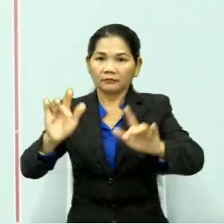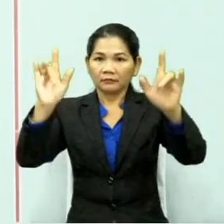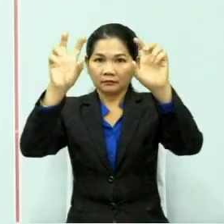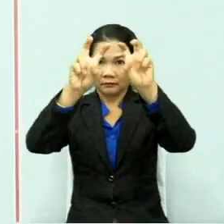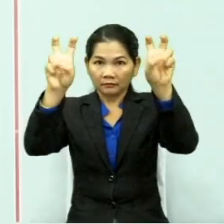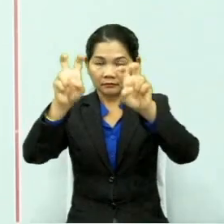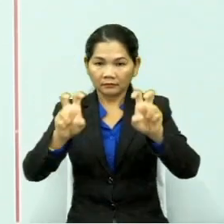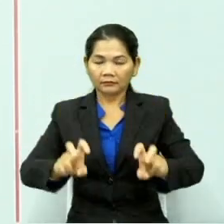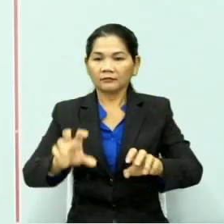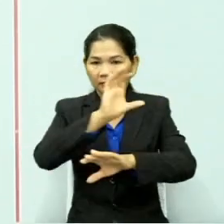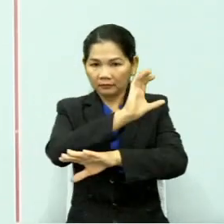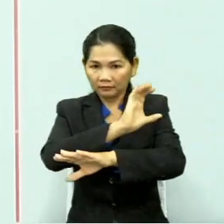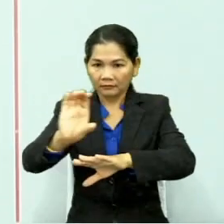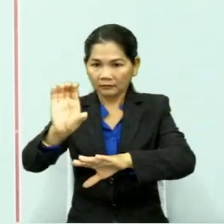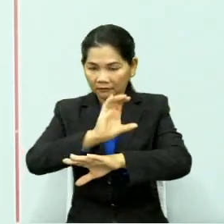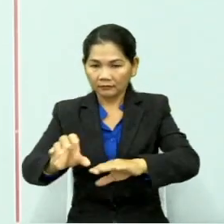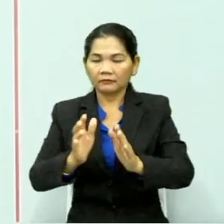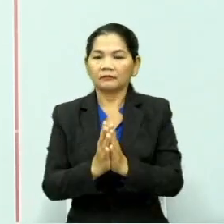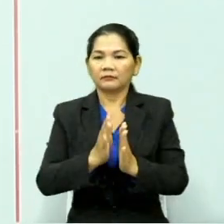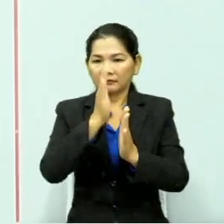bè bàn nà lấy